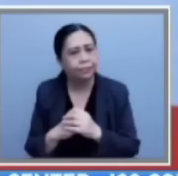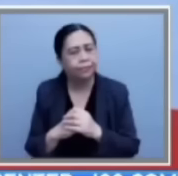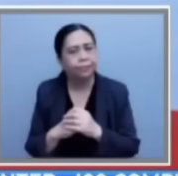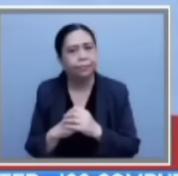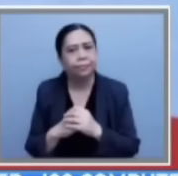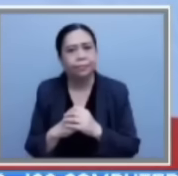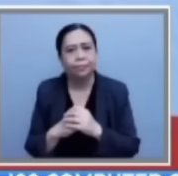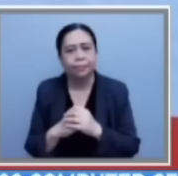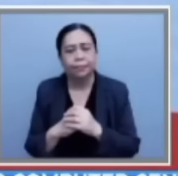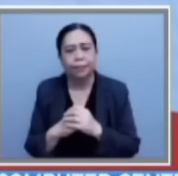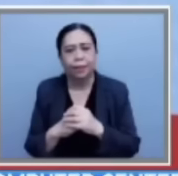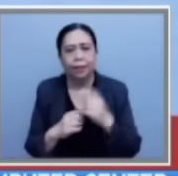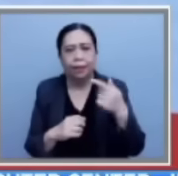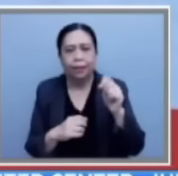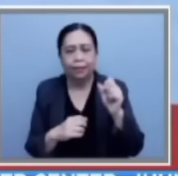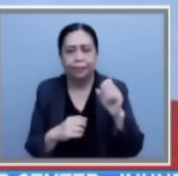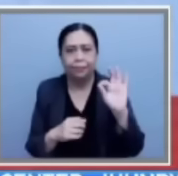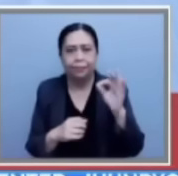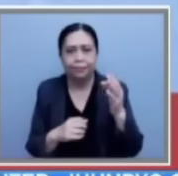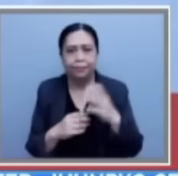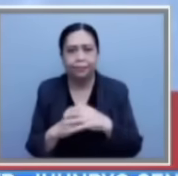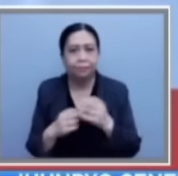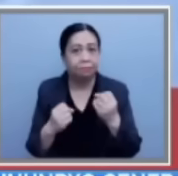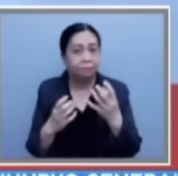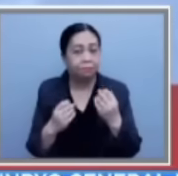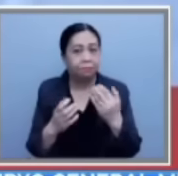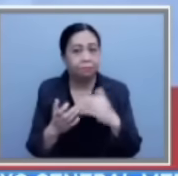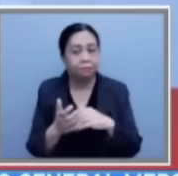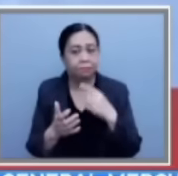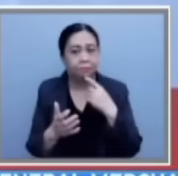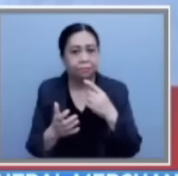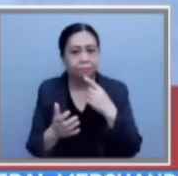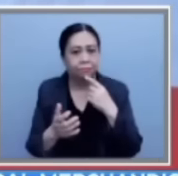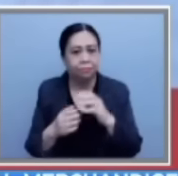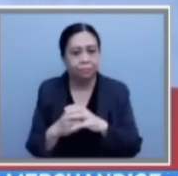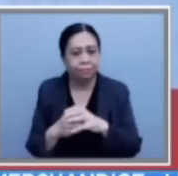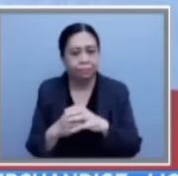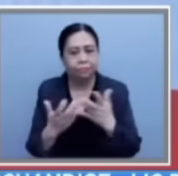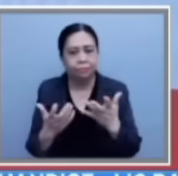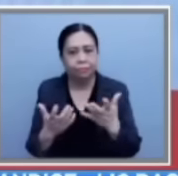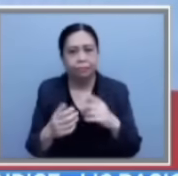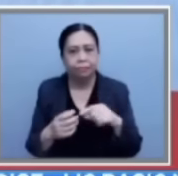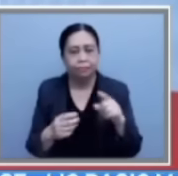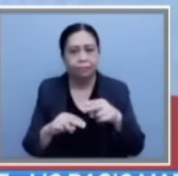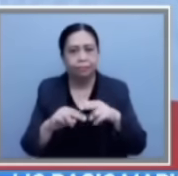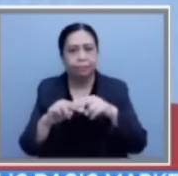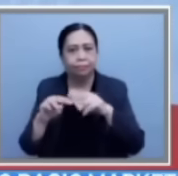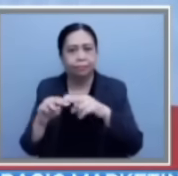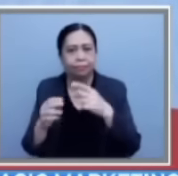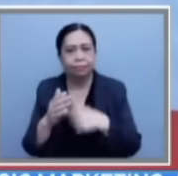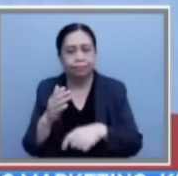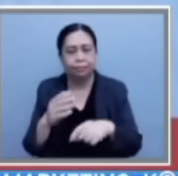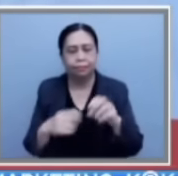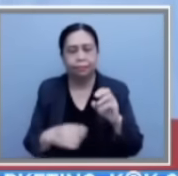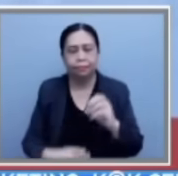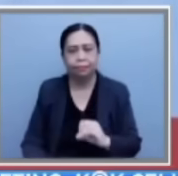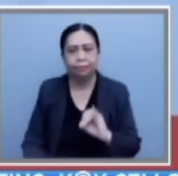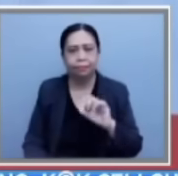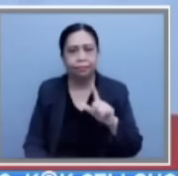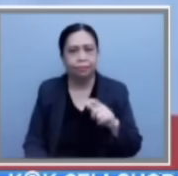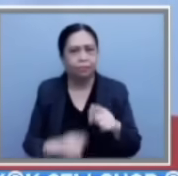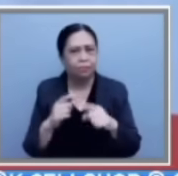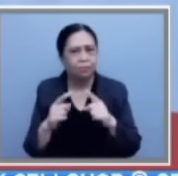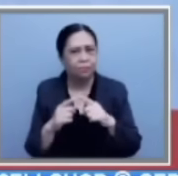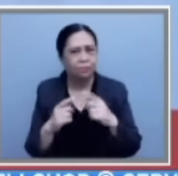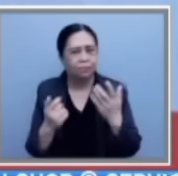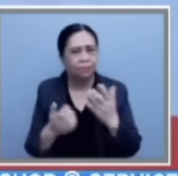gasolina pihadong marami-rami naman ang nagsasabing preno sa pagtaas sa presyo ng mga produktong petroleo kailan nak kaya yun